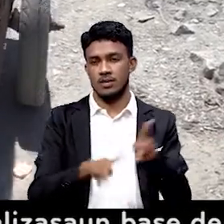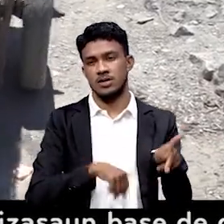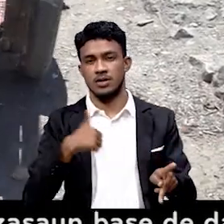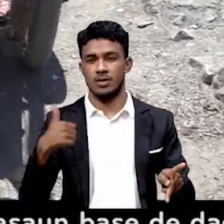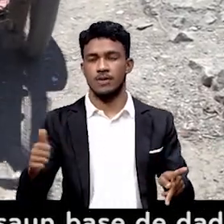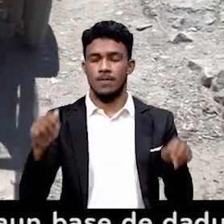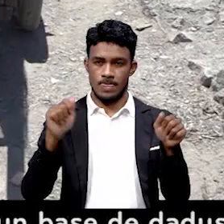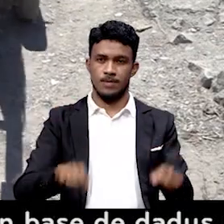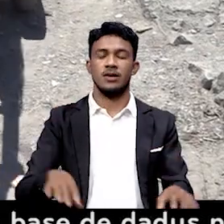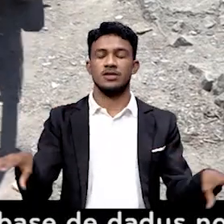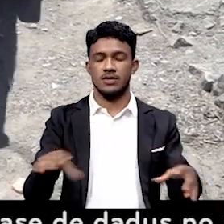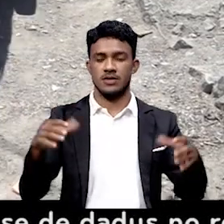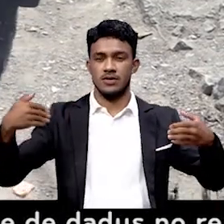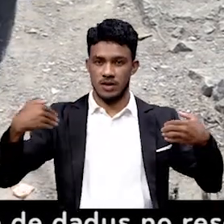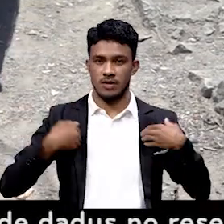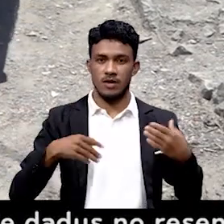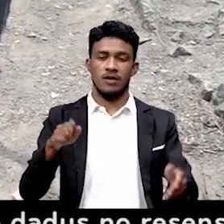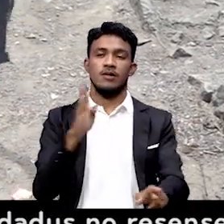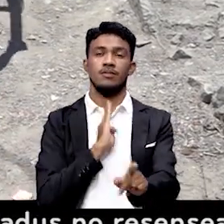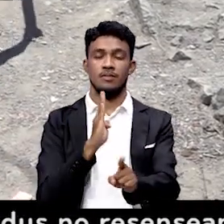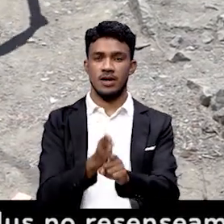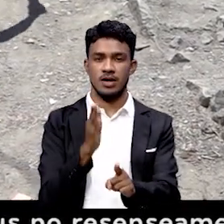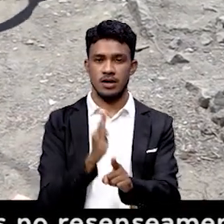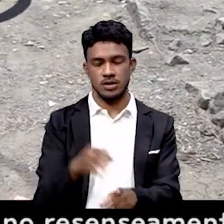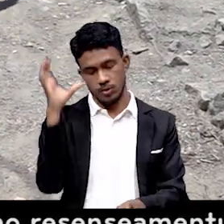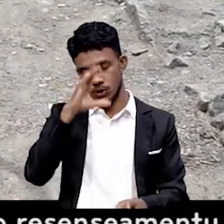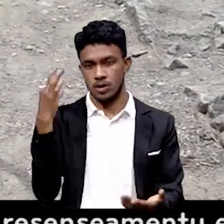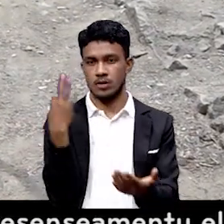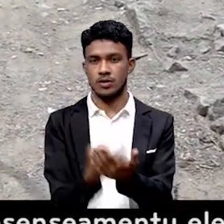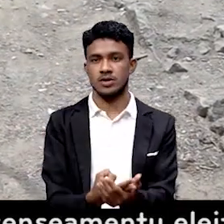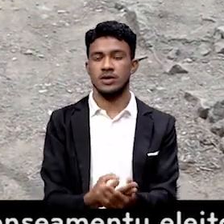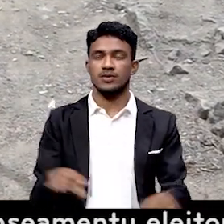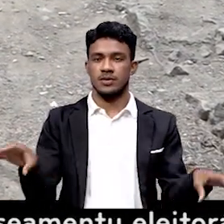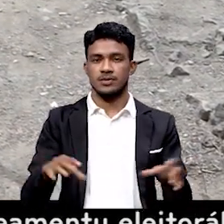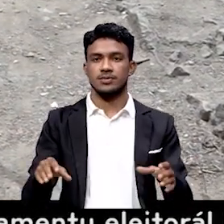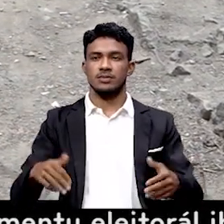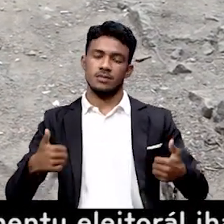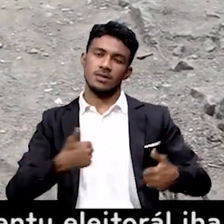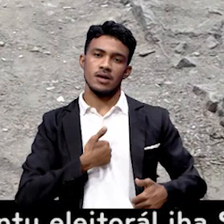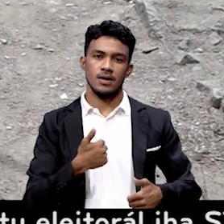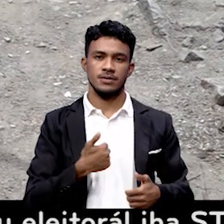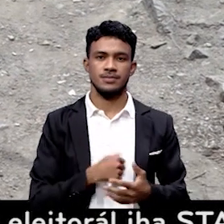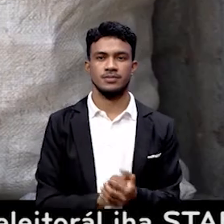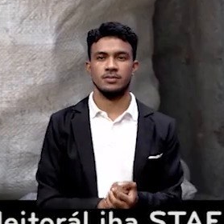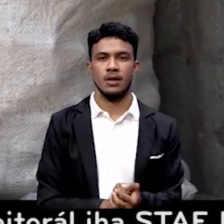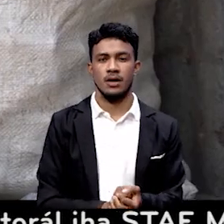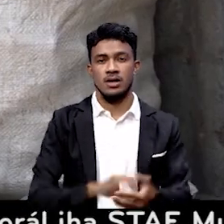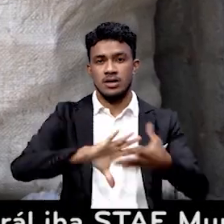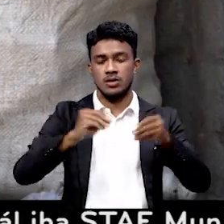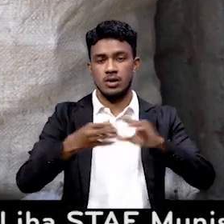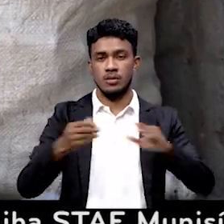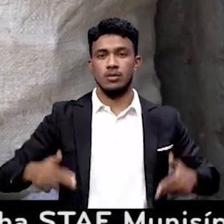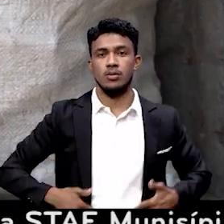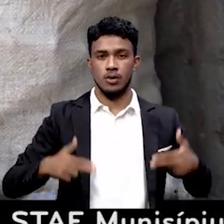badinas buka osan no rai husini servisu ne no mos tamba ia pasensia as aikna nuik moris